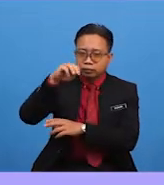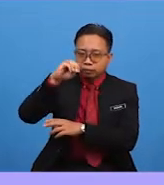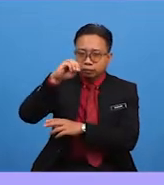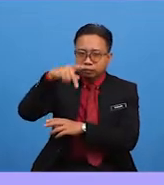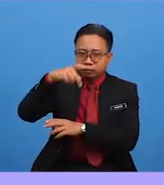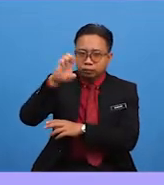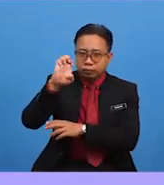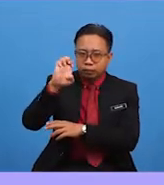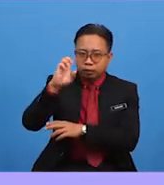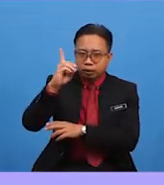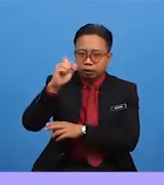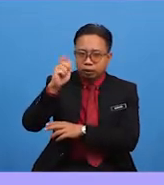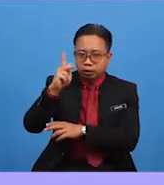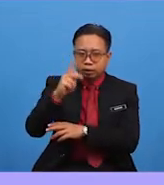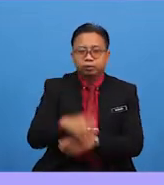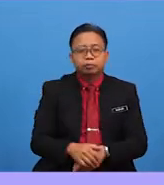Cempedak.